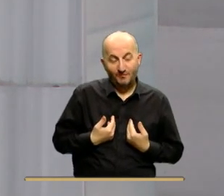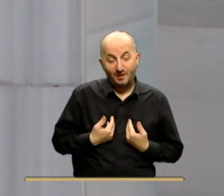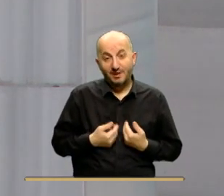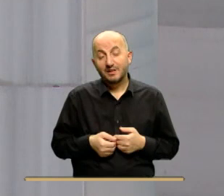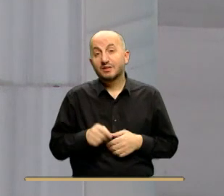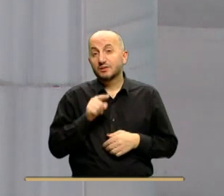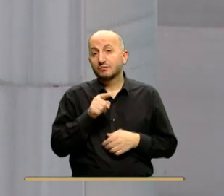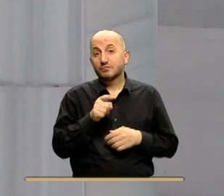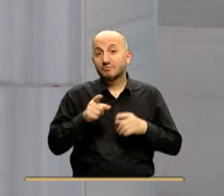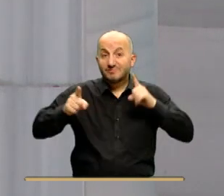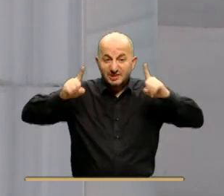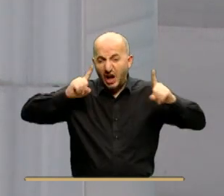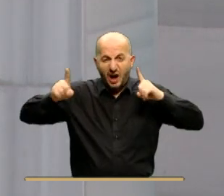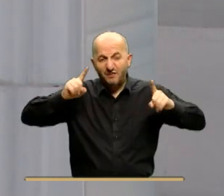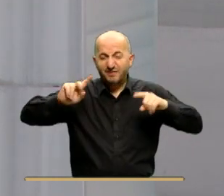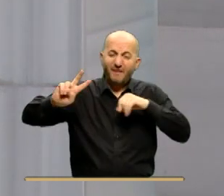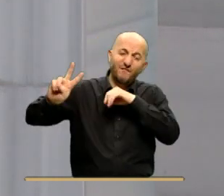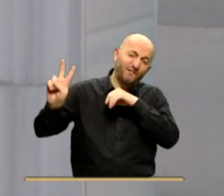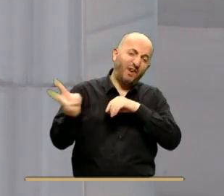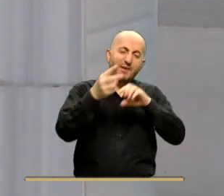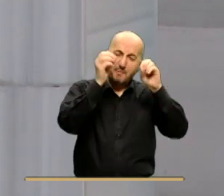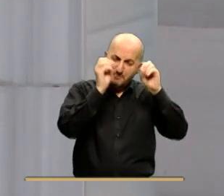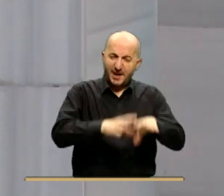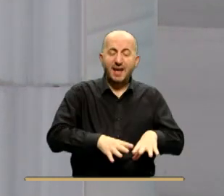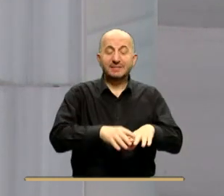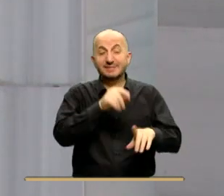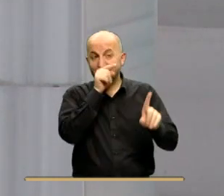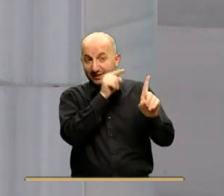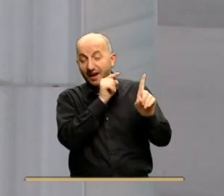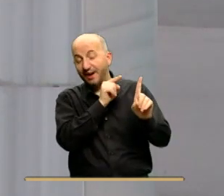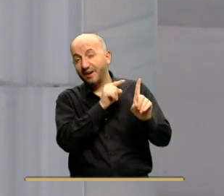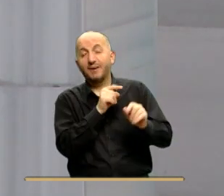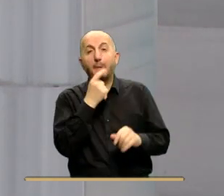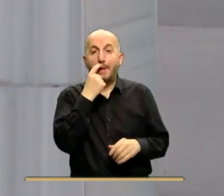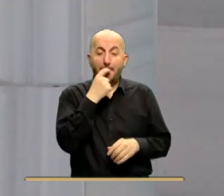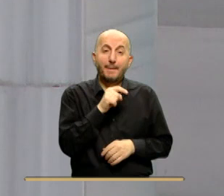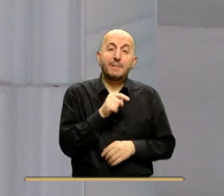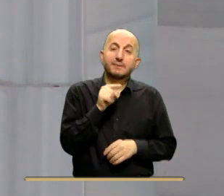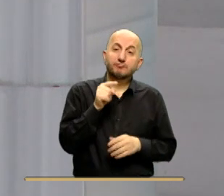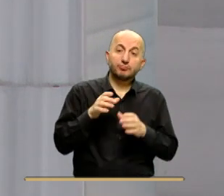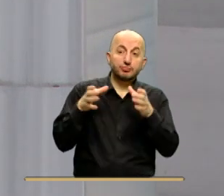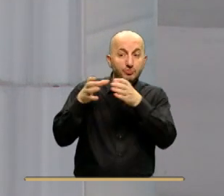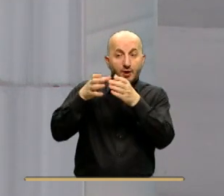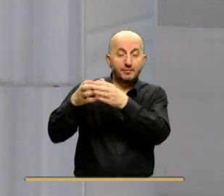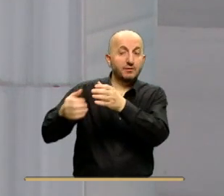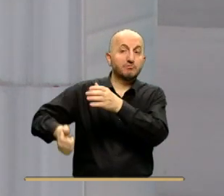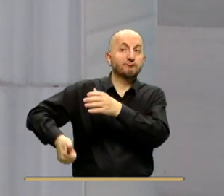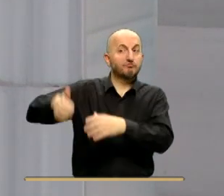şu davandan vazgeç. Sana bu kabilenin